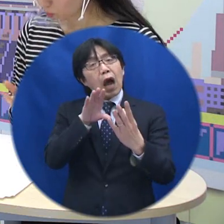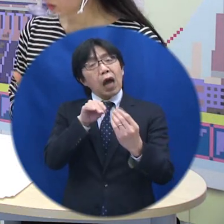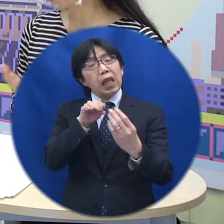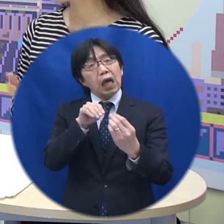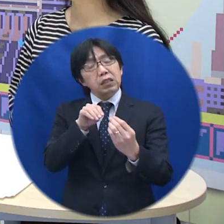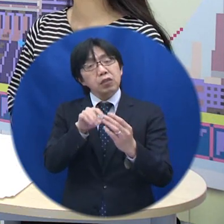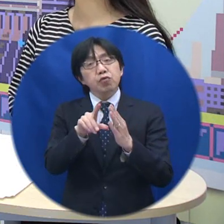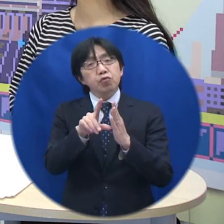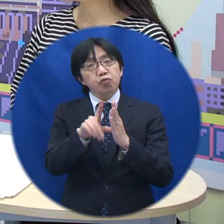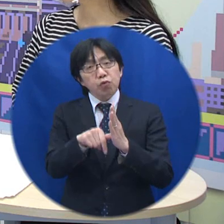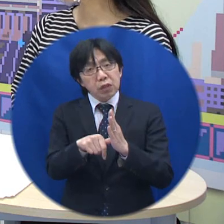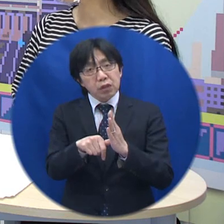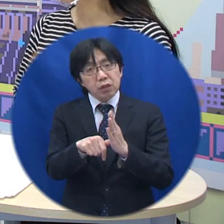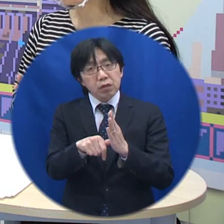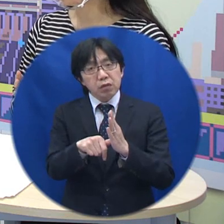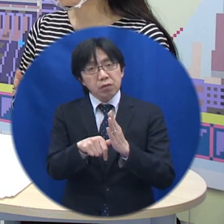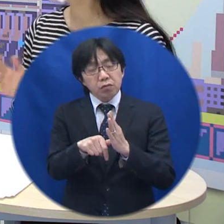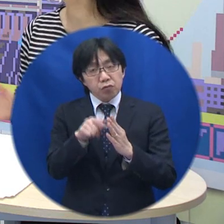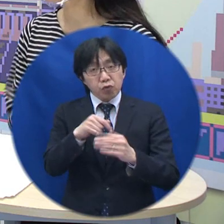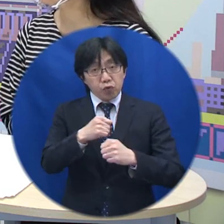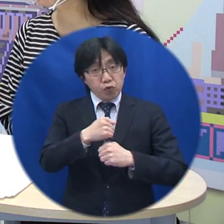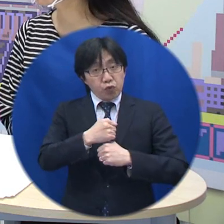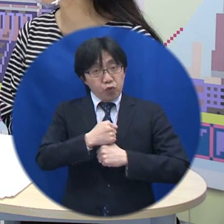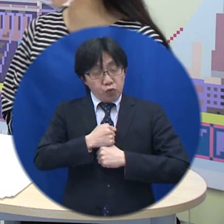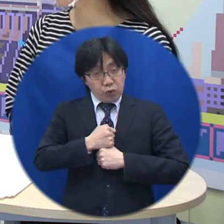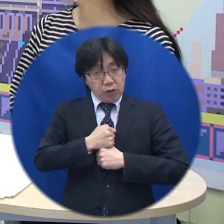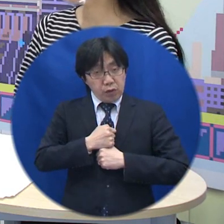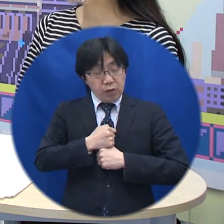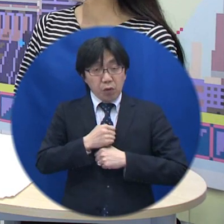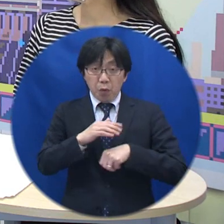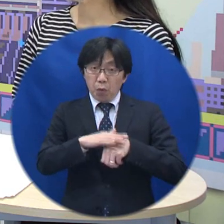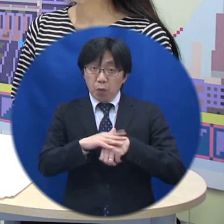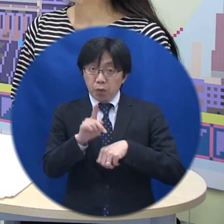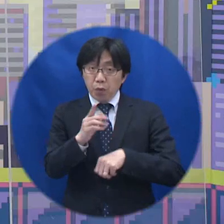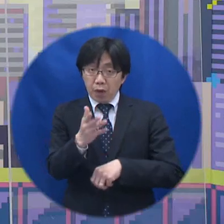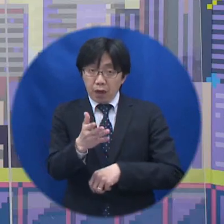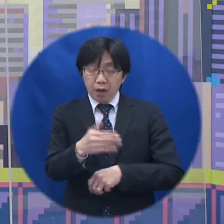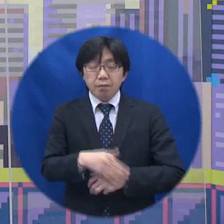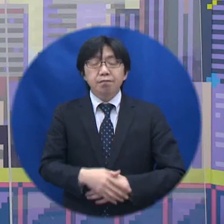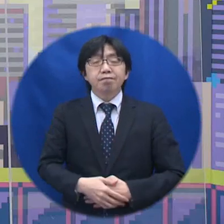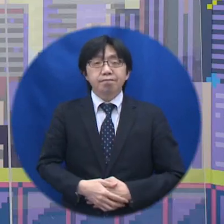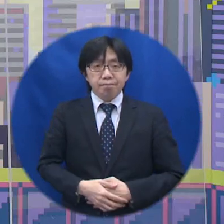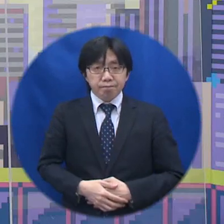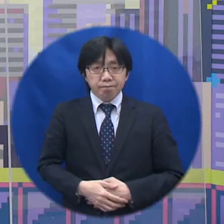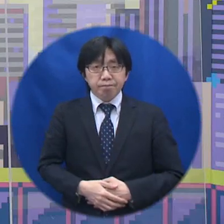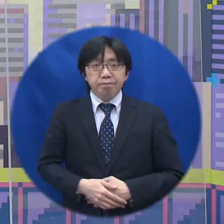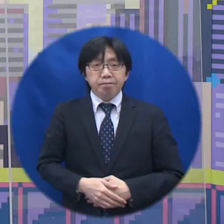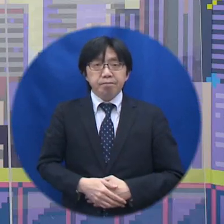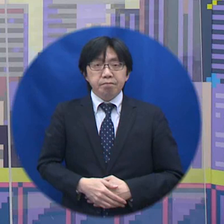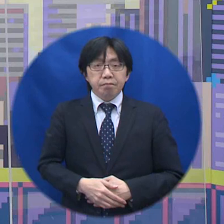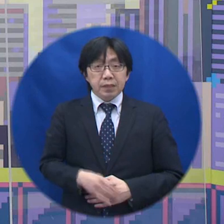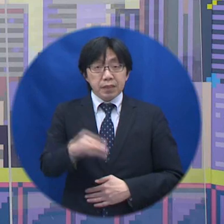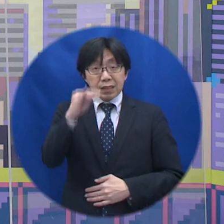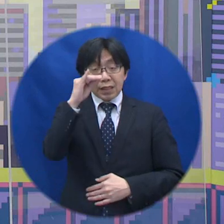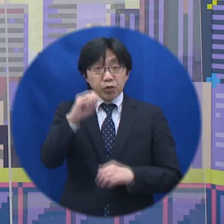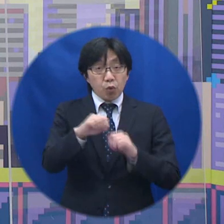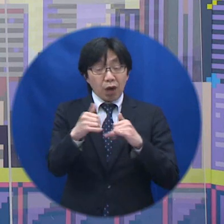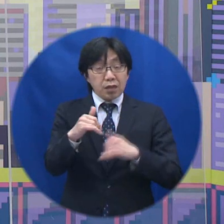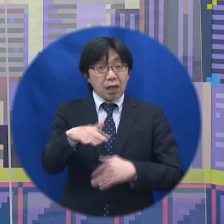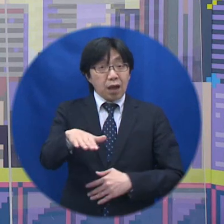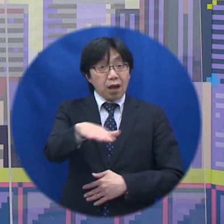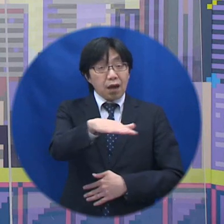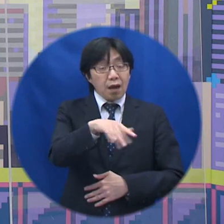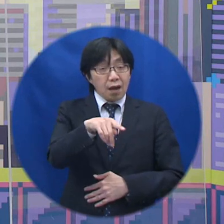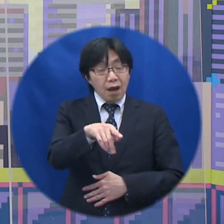はどんな手段を取るとより親切でしょうか。 はい、知的障害をお持ちの方に話を